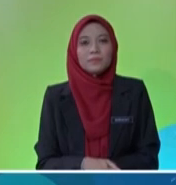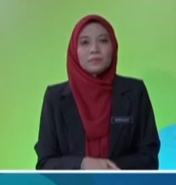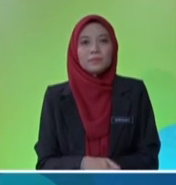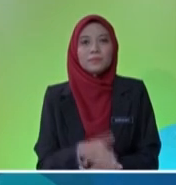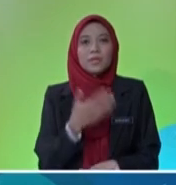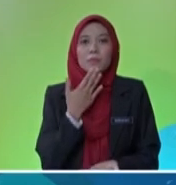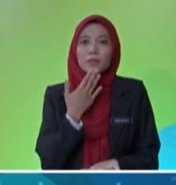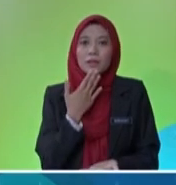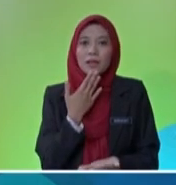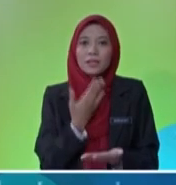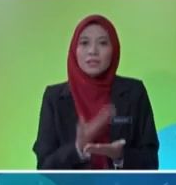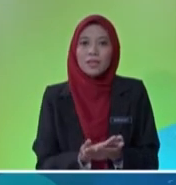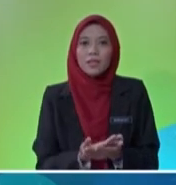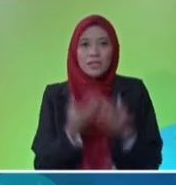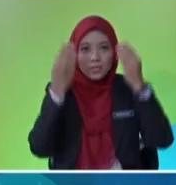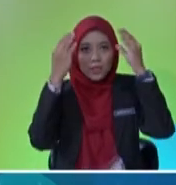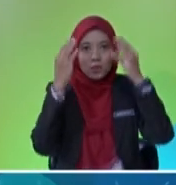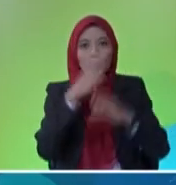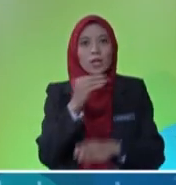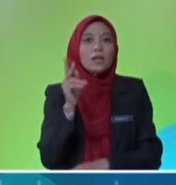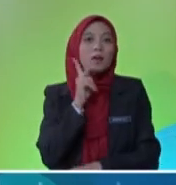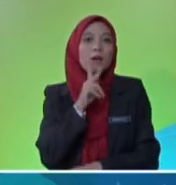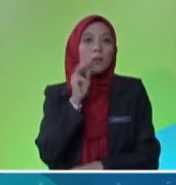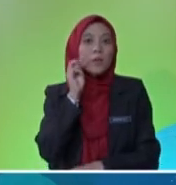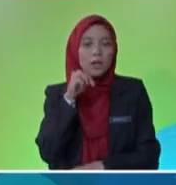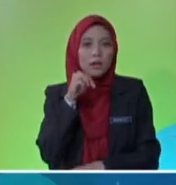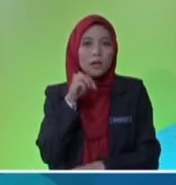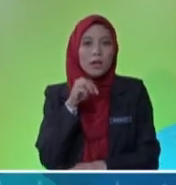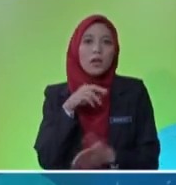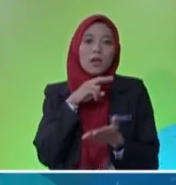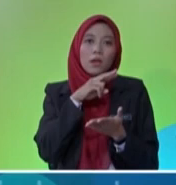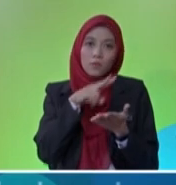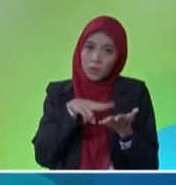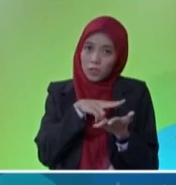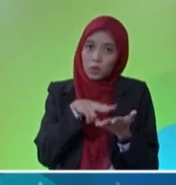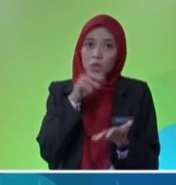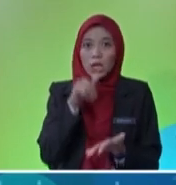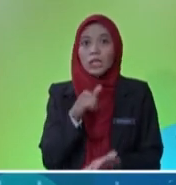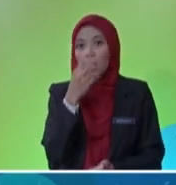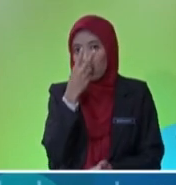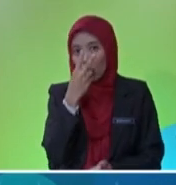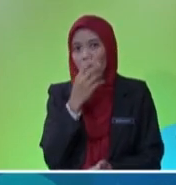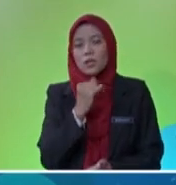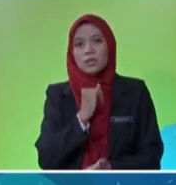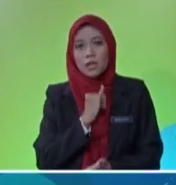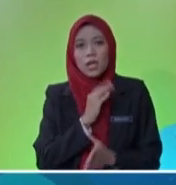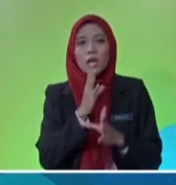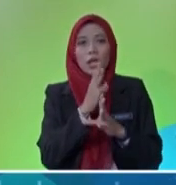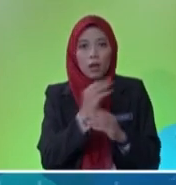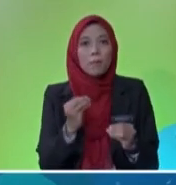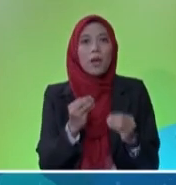itu isyani dan Kak Mira berdasarkan Widya ditonton tadi saya mendapat maklumat